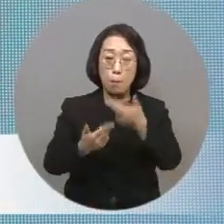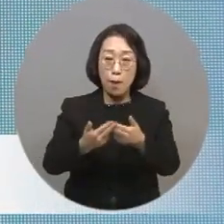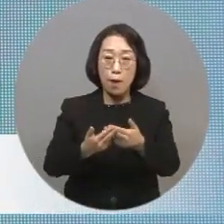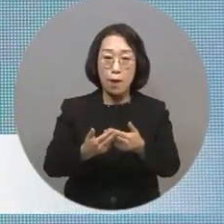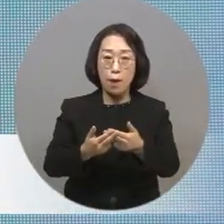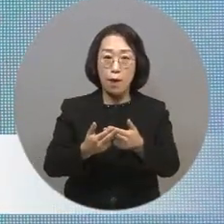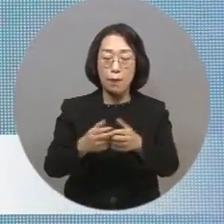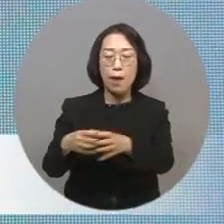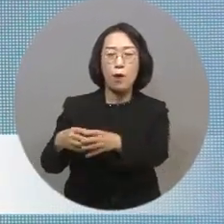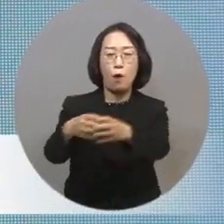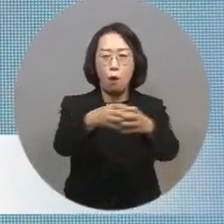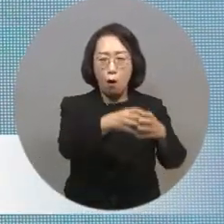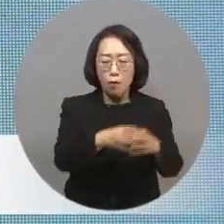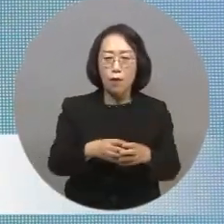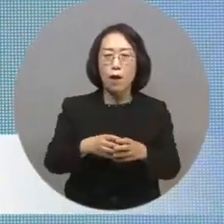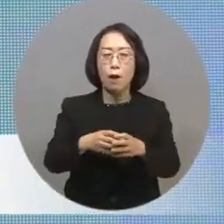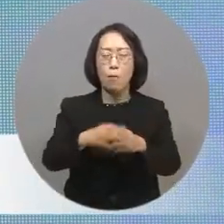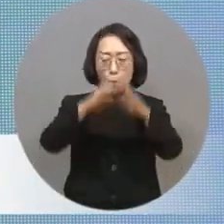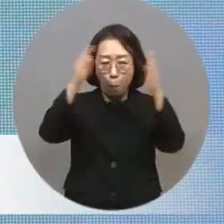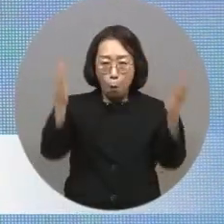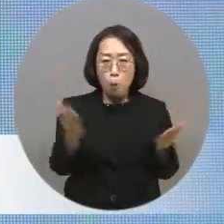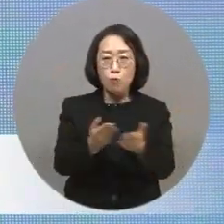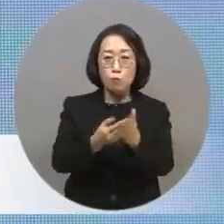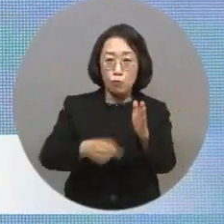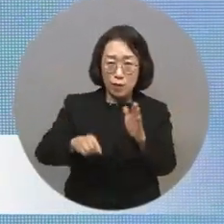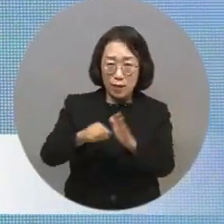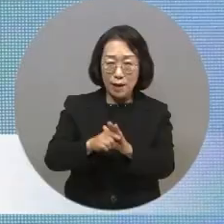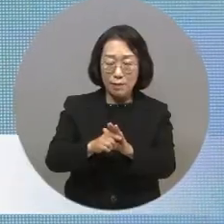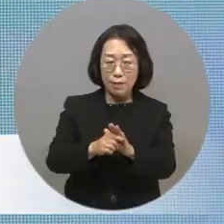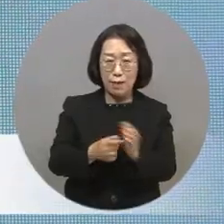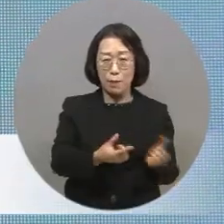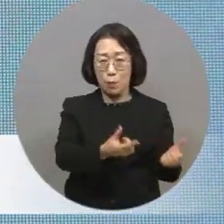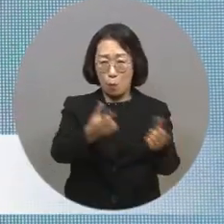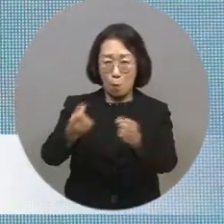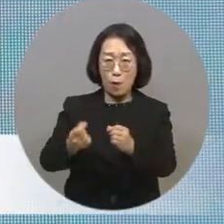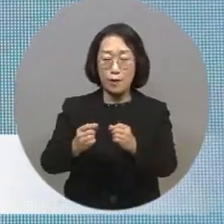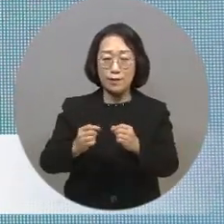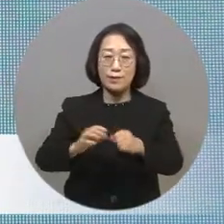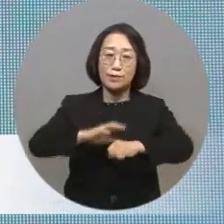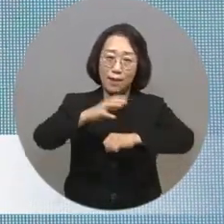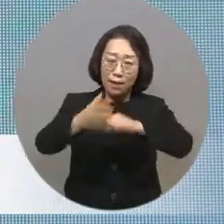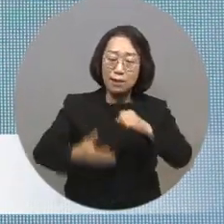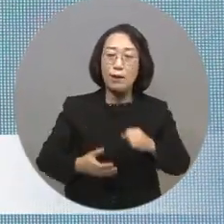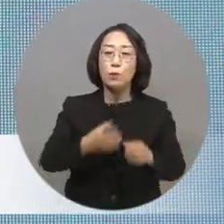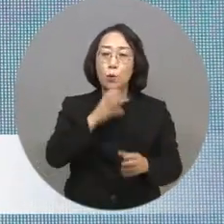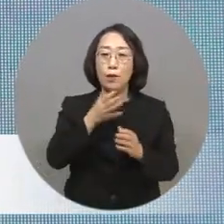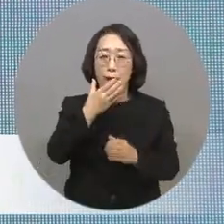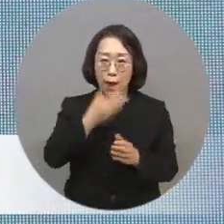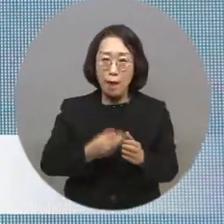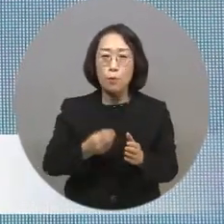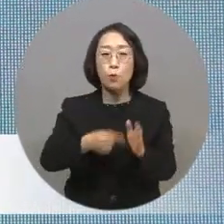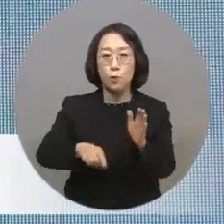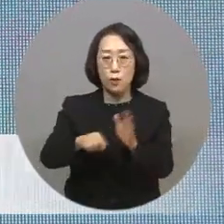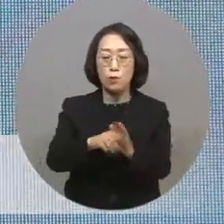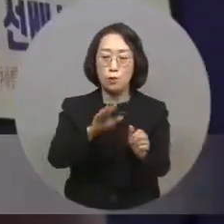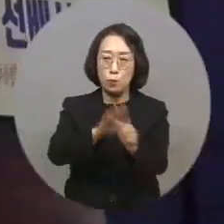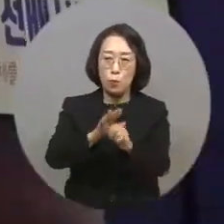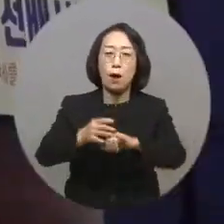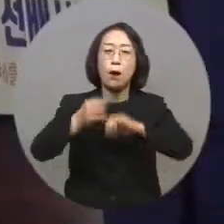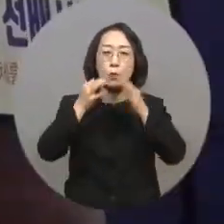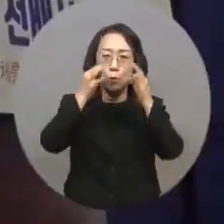하나를 위한 모두, 모두를 위한 하나의 세상, 노인으로 행복한 대한민국을 위해서